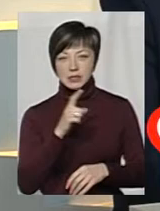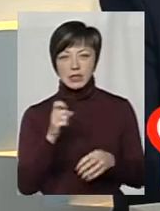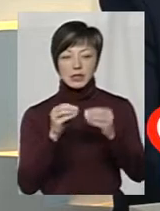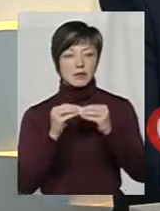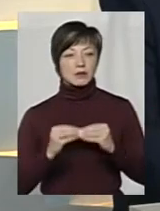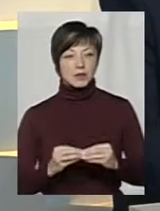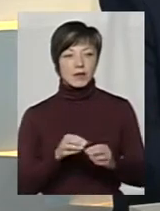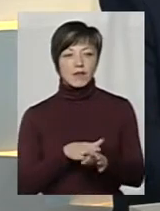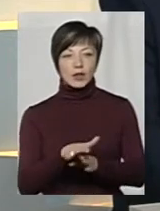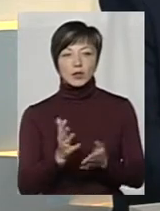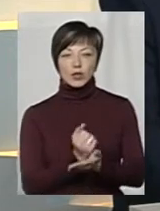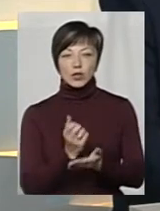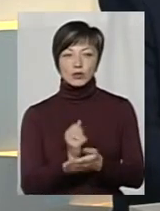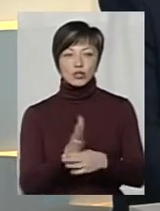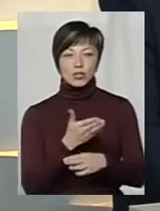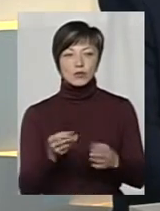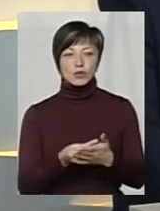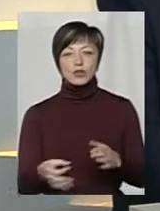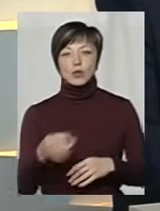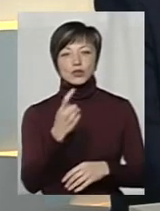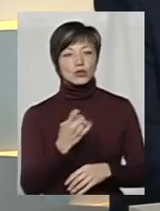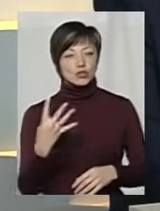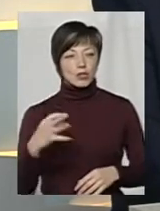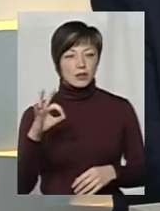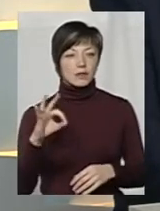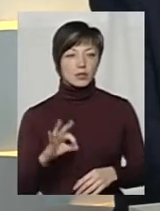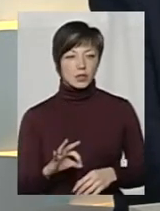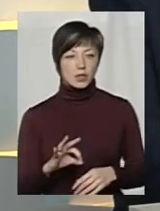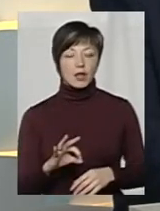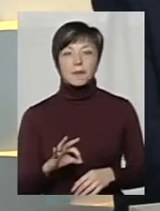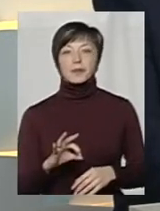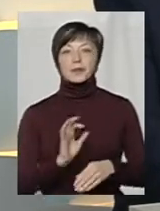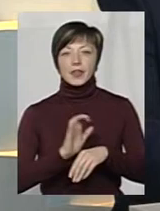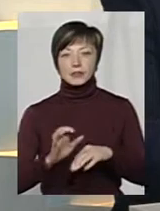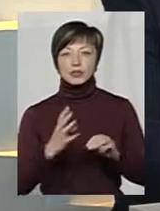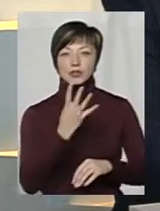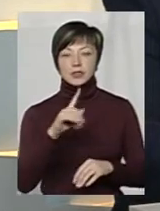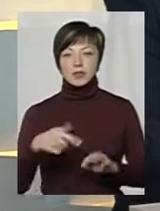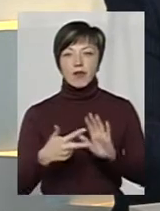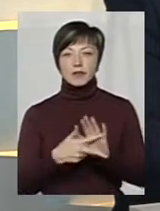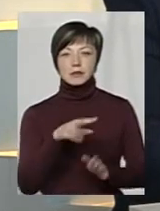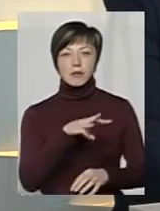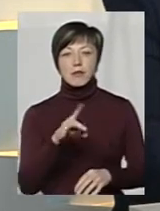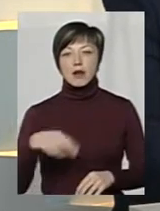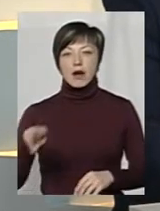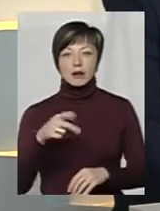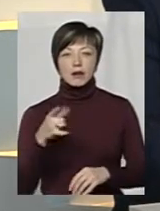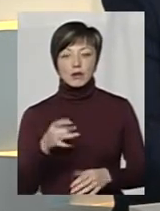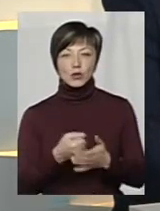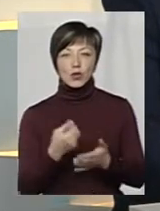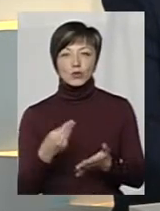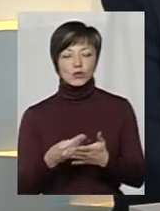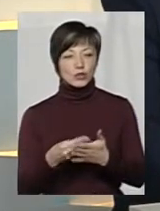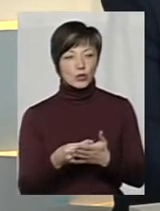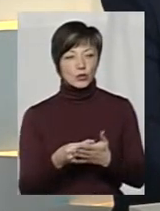10 місяців виконати дохідну частину бюджету області на 104%. Тобто надійшло 4,8 мільярда гривень до